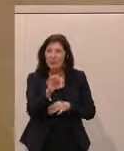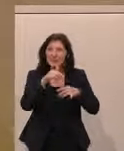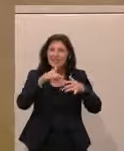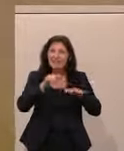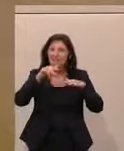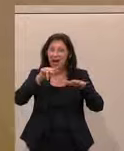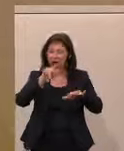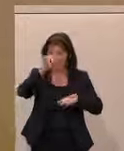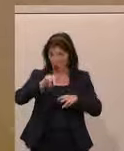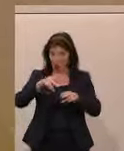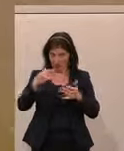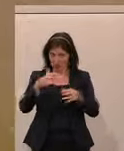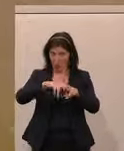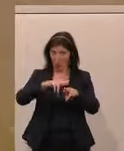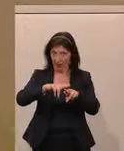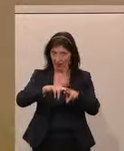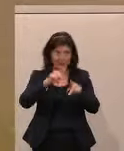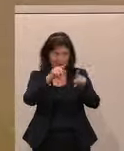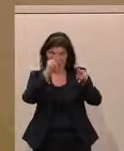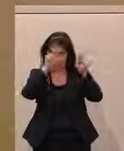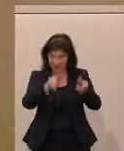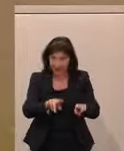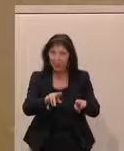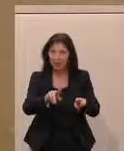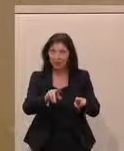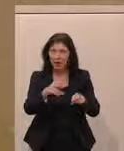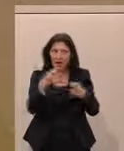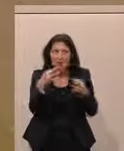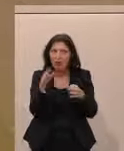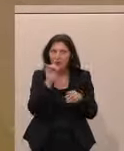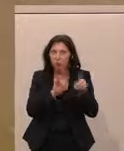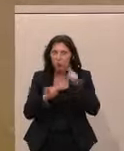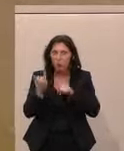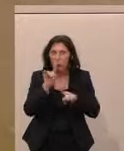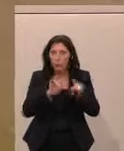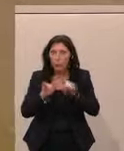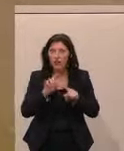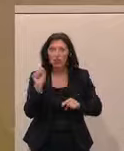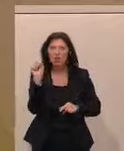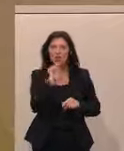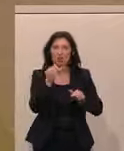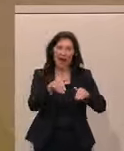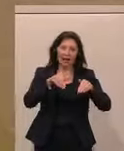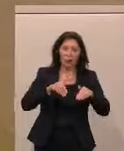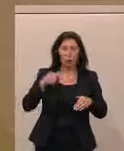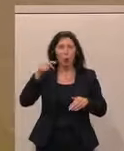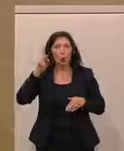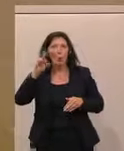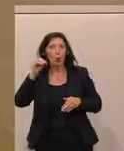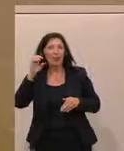18 Monaten völlig zu Recht davon ausgehen durfte, dass der Rücktritt von Strache und Gudenus